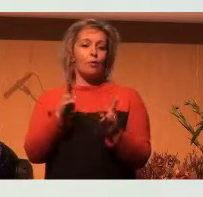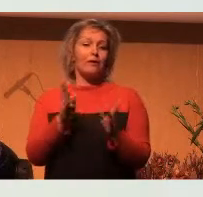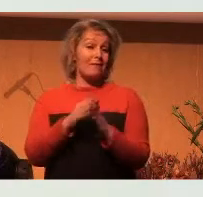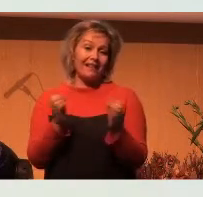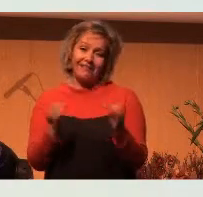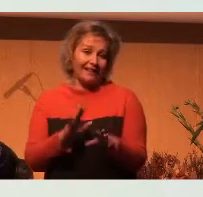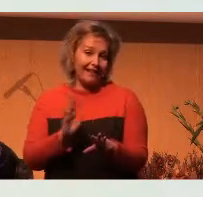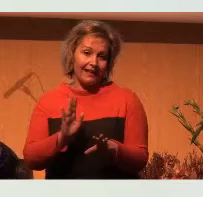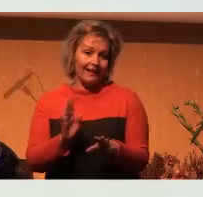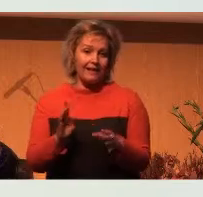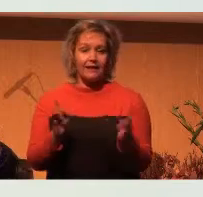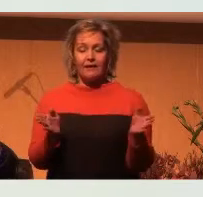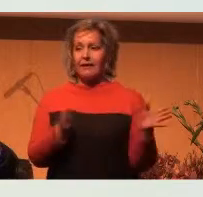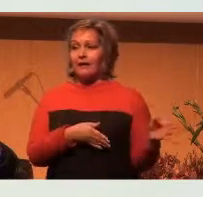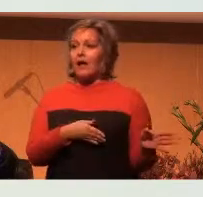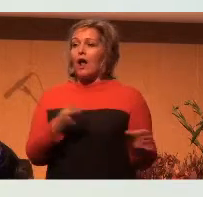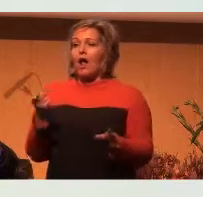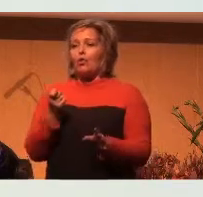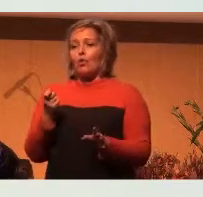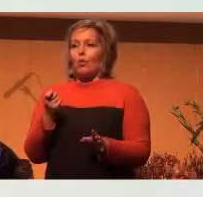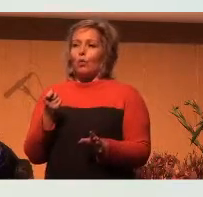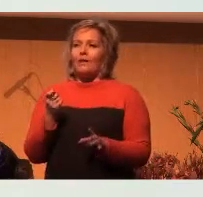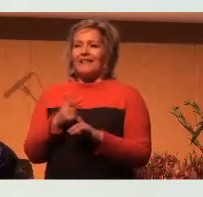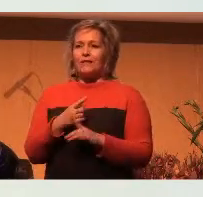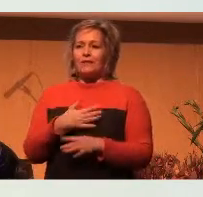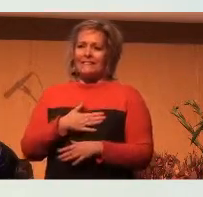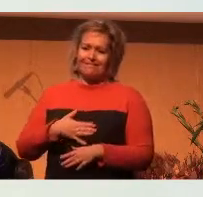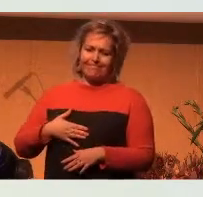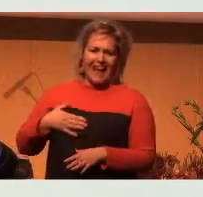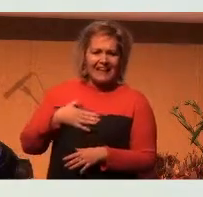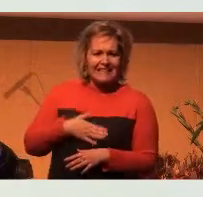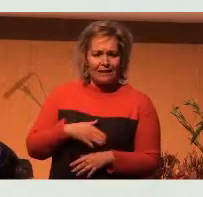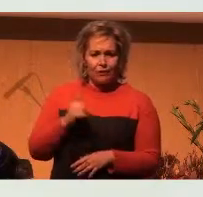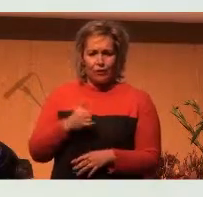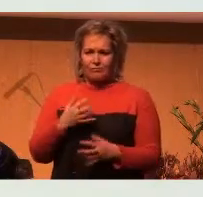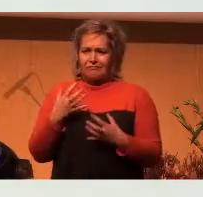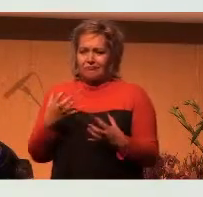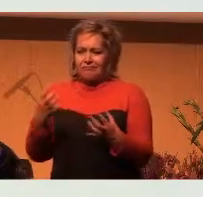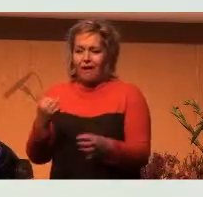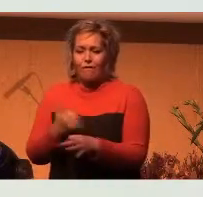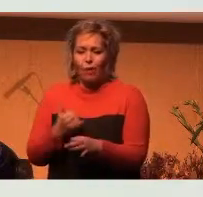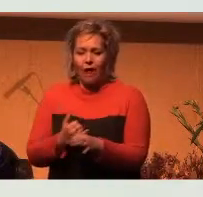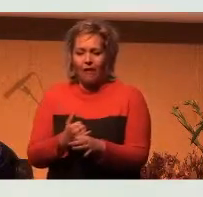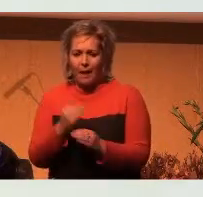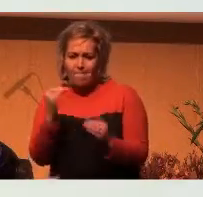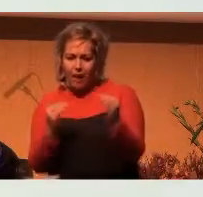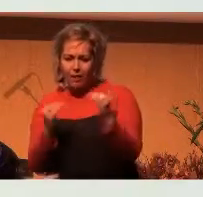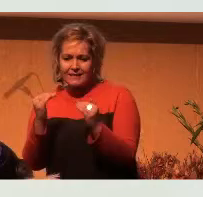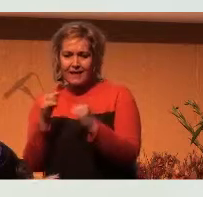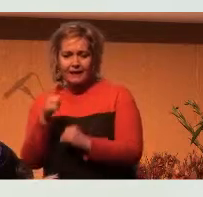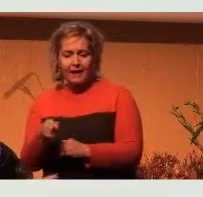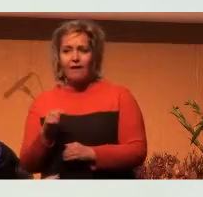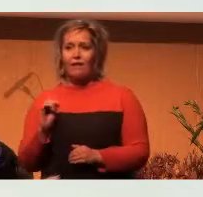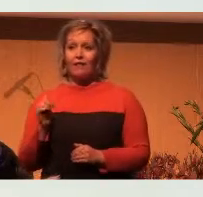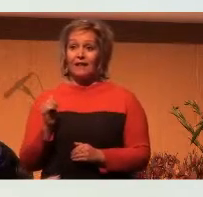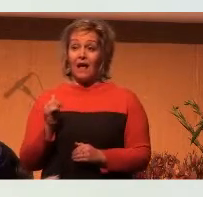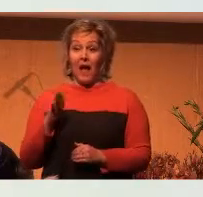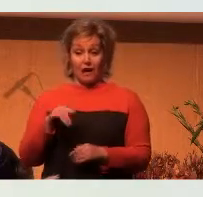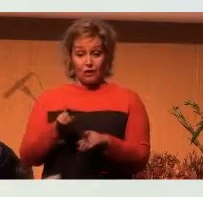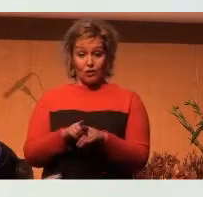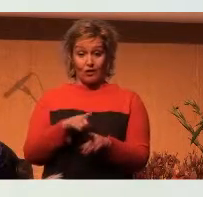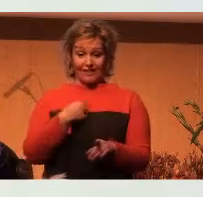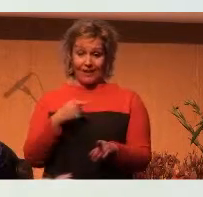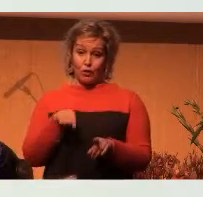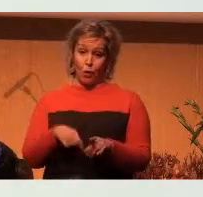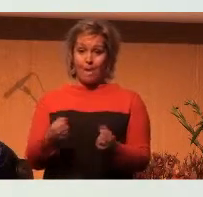brukermedvirkning. Noen nok også litt engstelig for, og vet ikke helt hvordan man skal balansere dette, fordi det sånn at vi nå